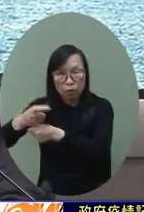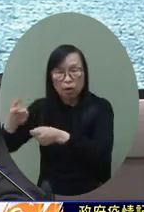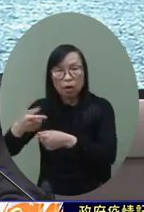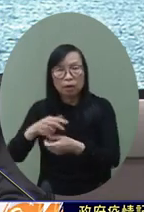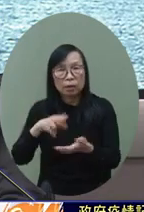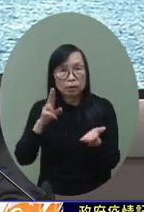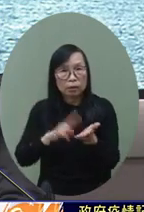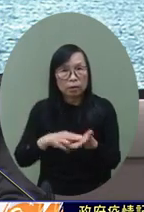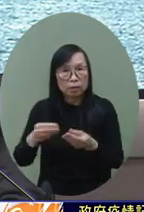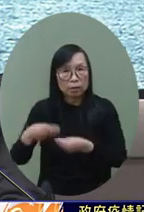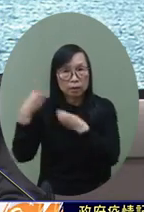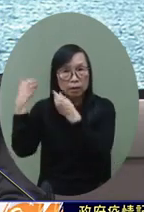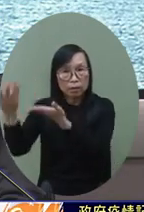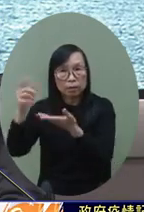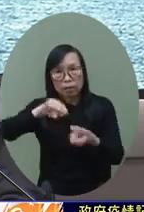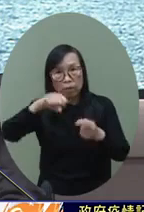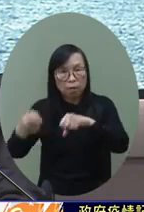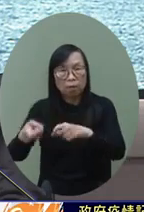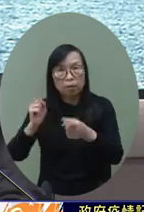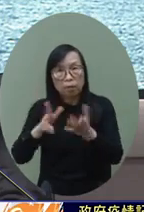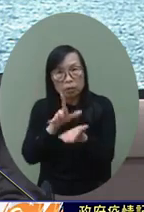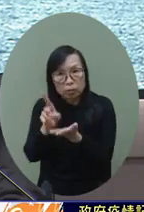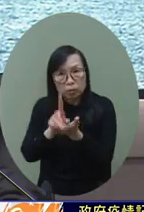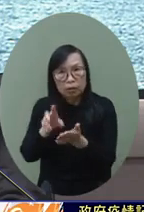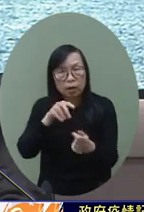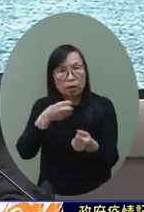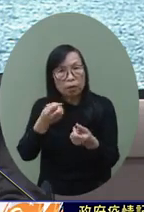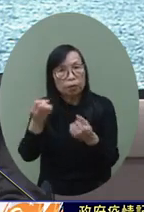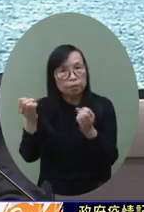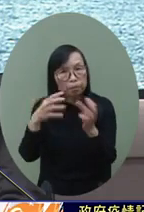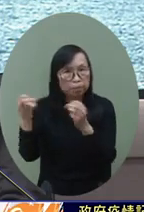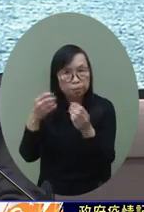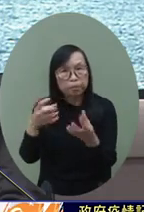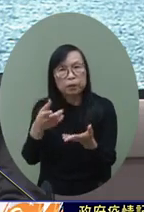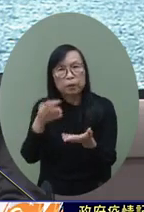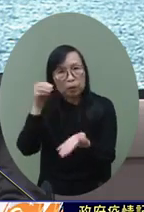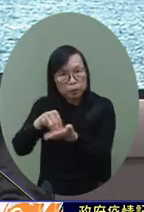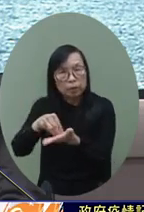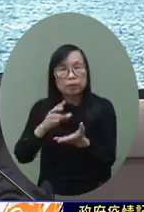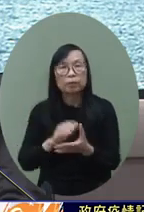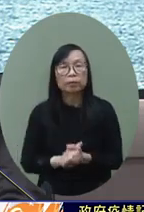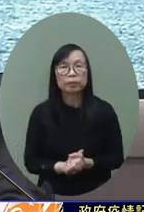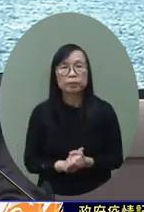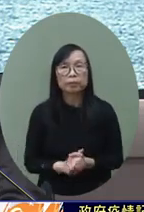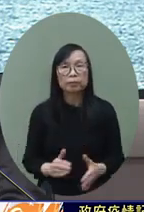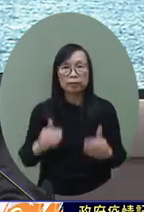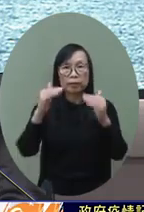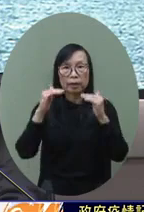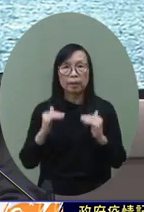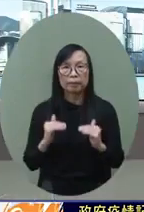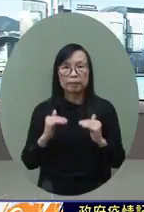信要交翻俾科委員會同埋個專家委員會去審視同埋決定啦。 好，嗰位男士。